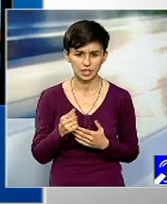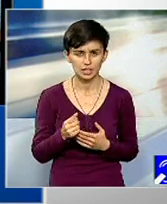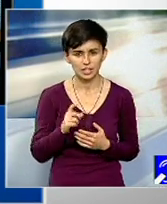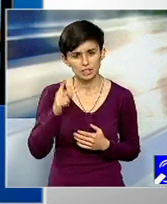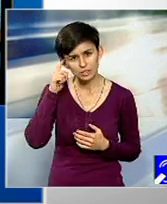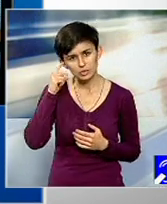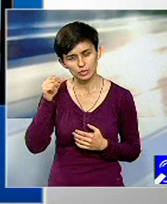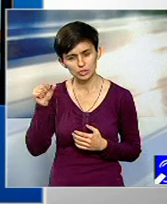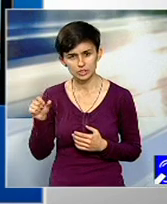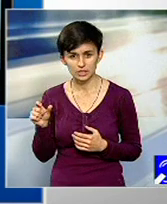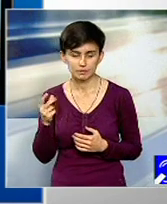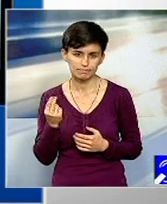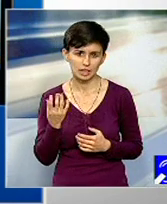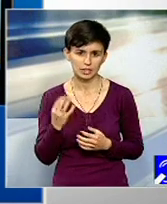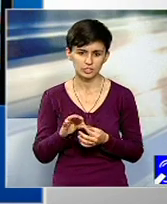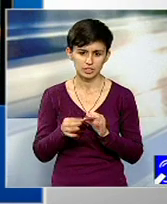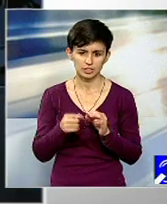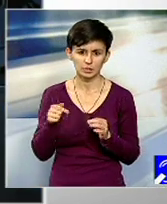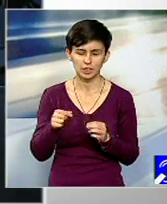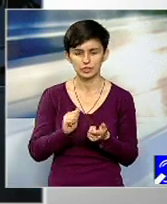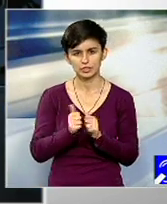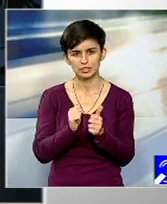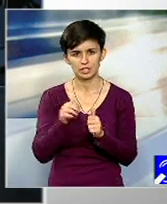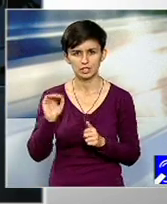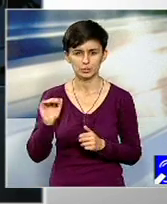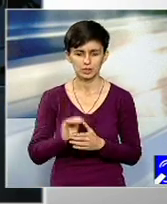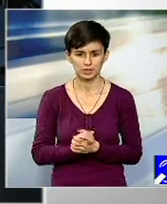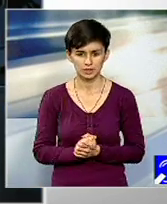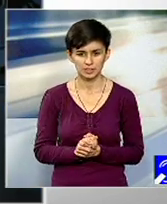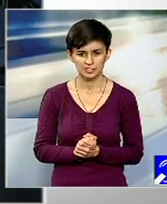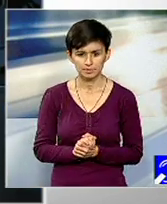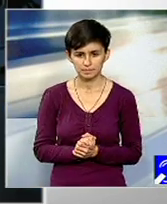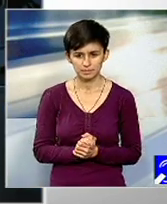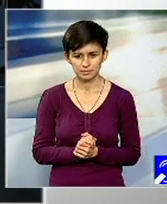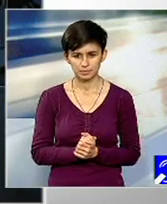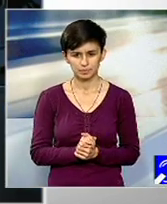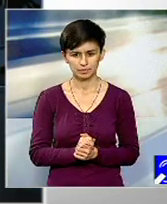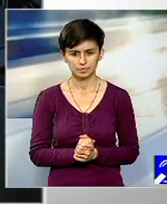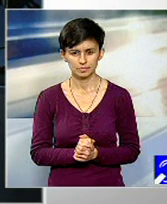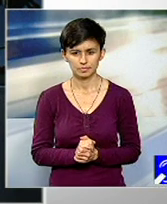este goalball pentru cei care nu sunt familiarizați cu acest termen?